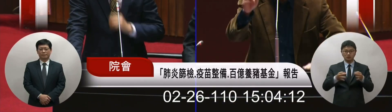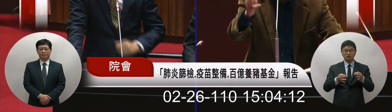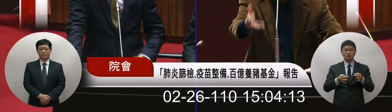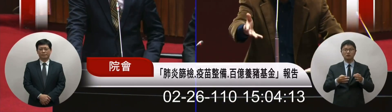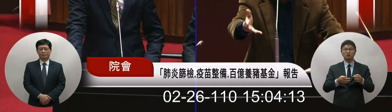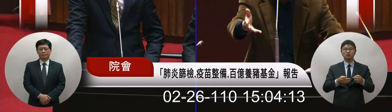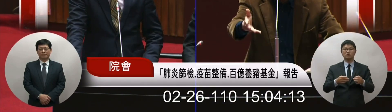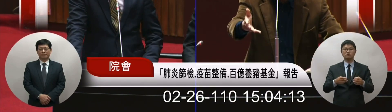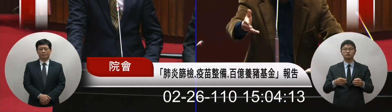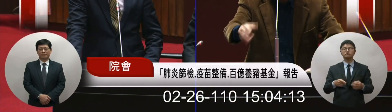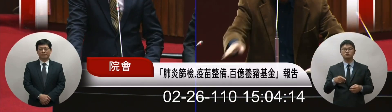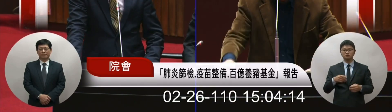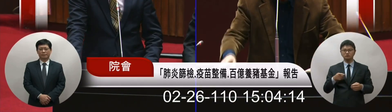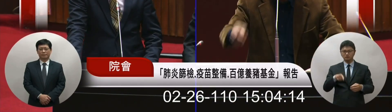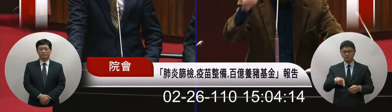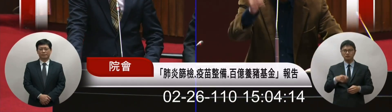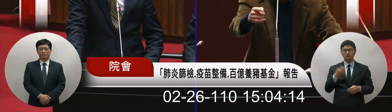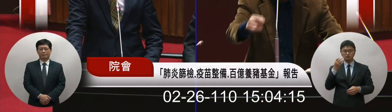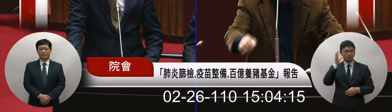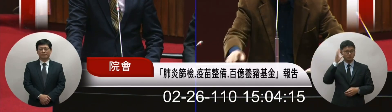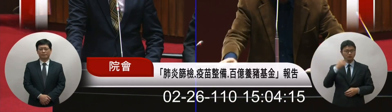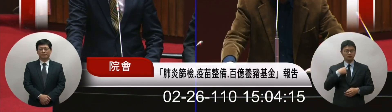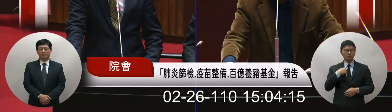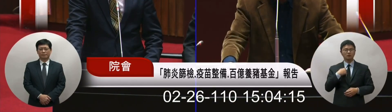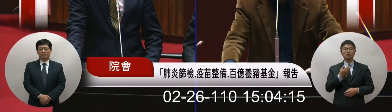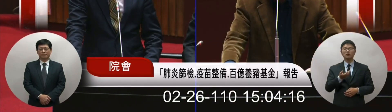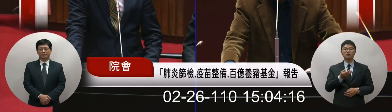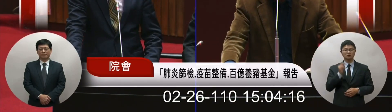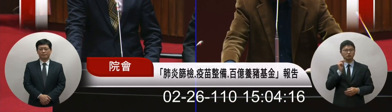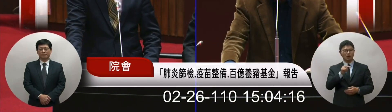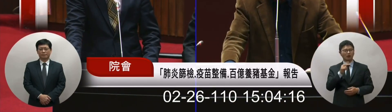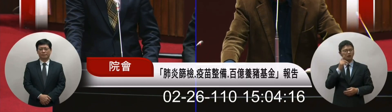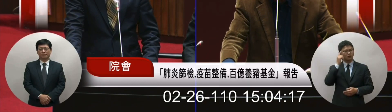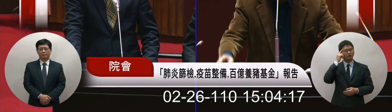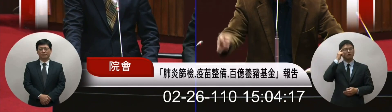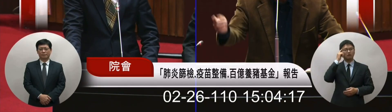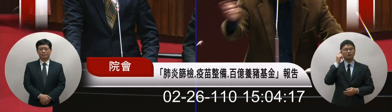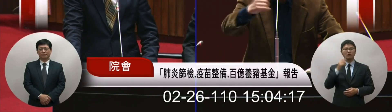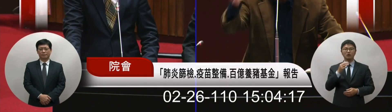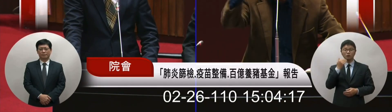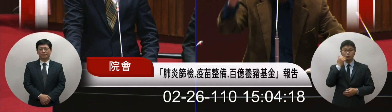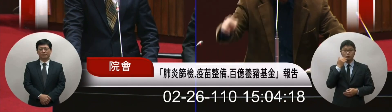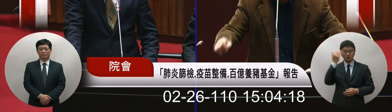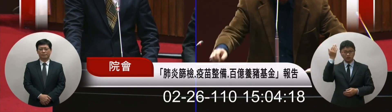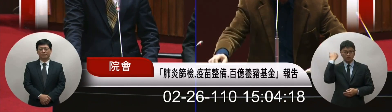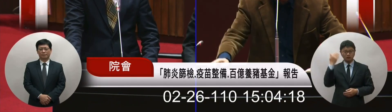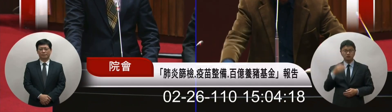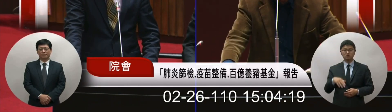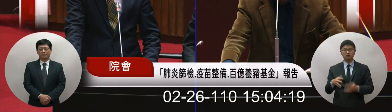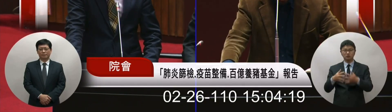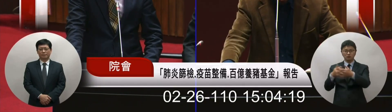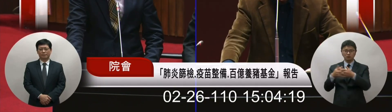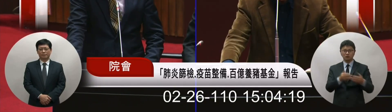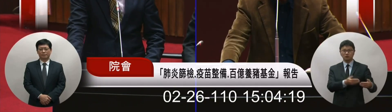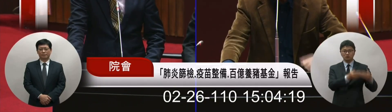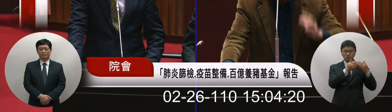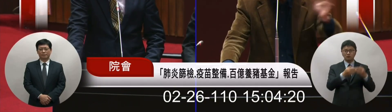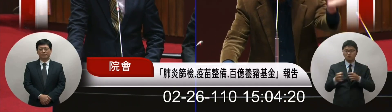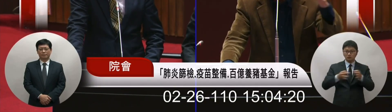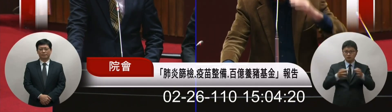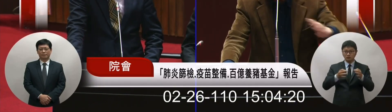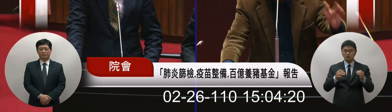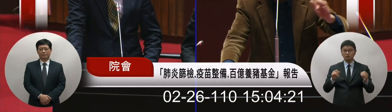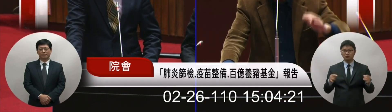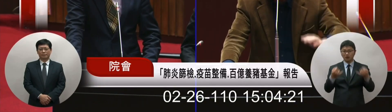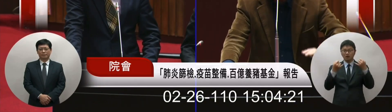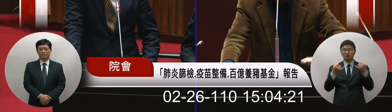实我看到这个新闻哦，第一个想到的就是说，哦，如果像中美贸易这样对干，啊，他突